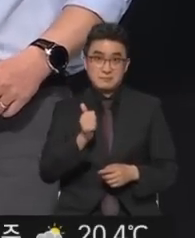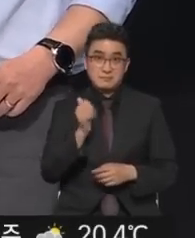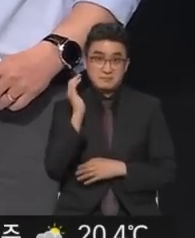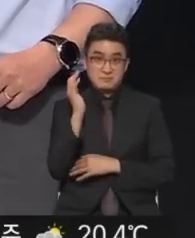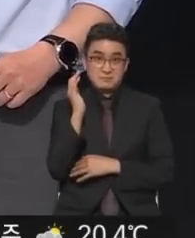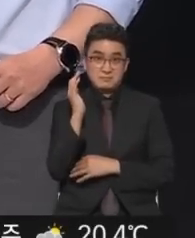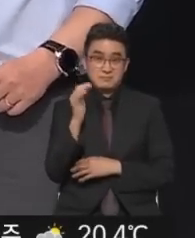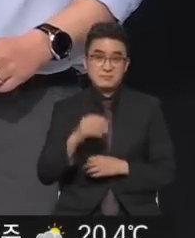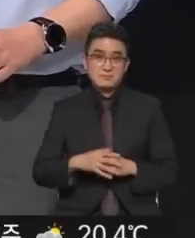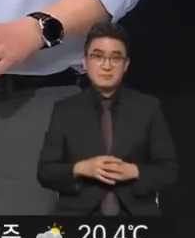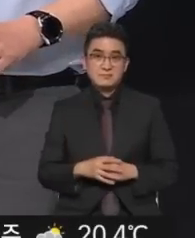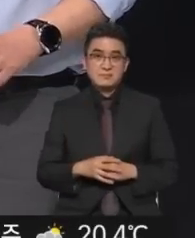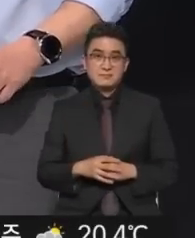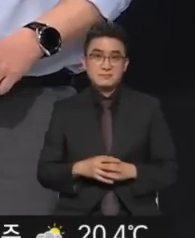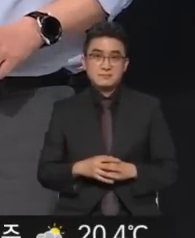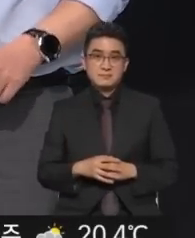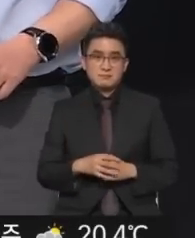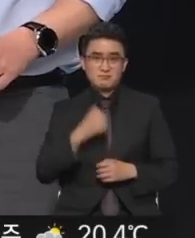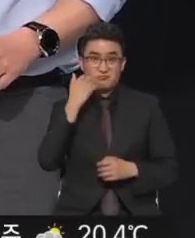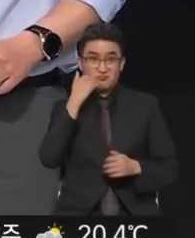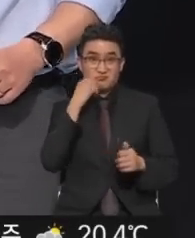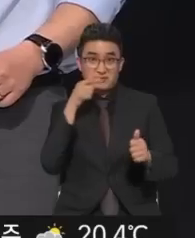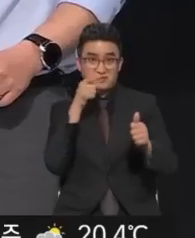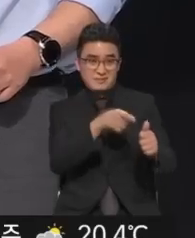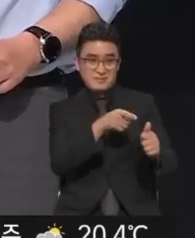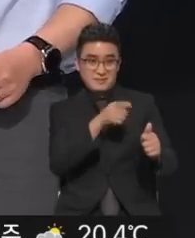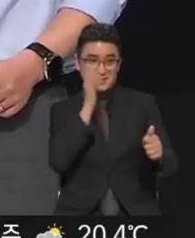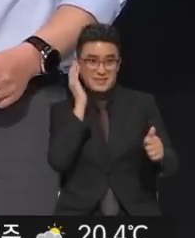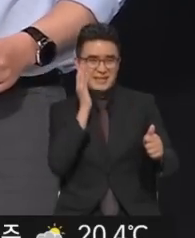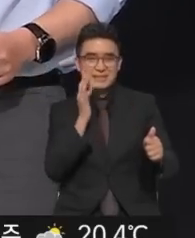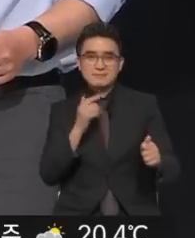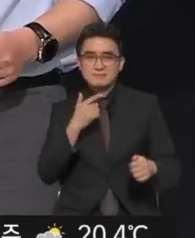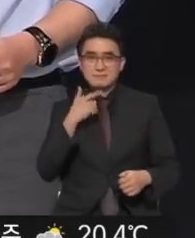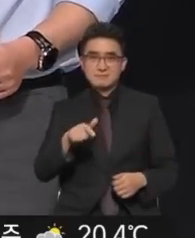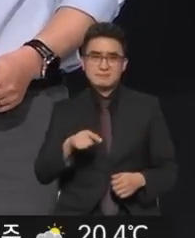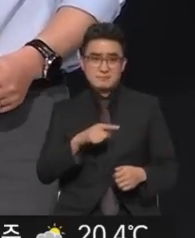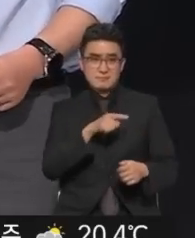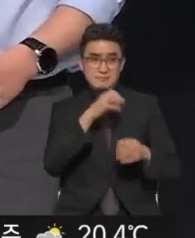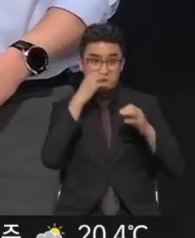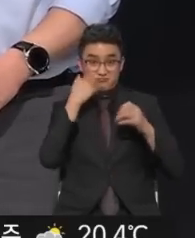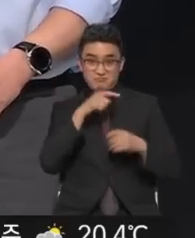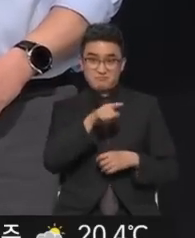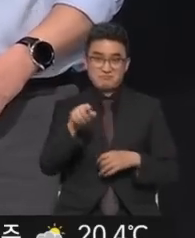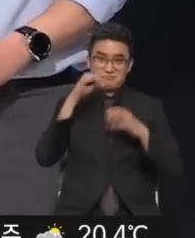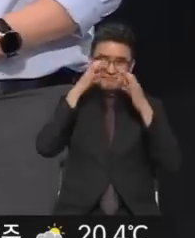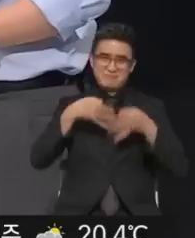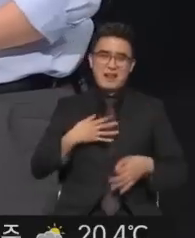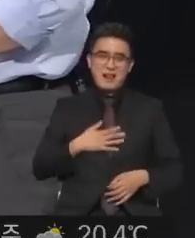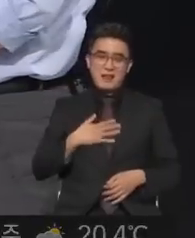윤 대통령은 특정인을 겨냥한 건 아니라며 본인이 잘 알 거라고 밝혔죠.